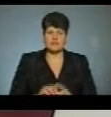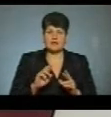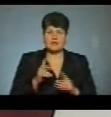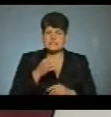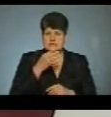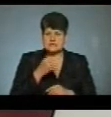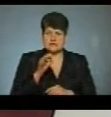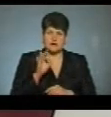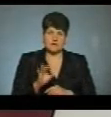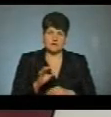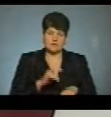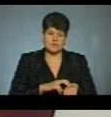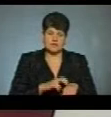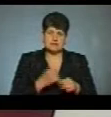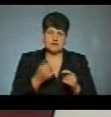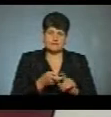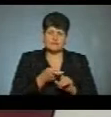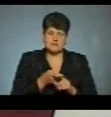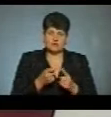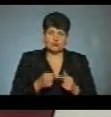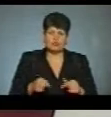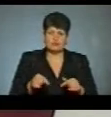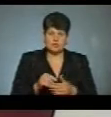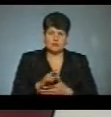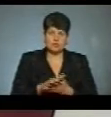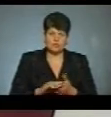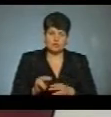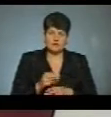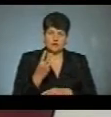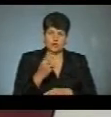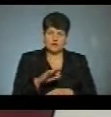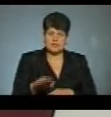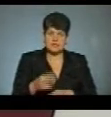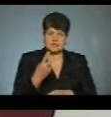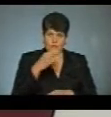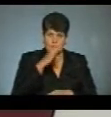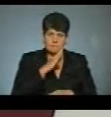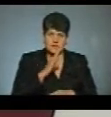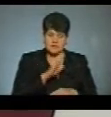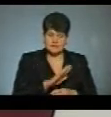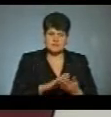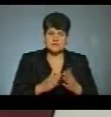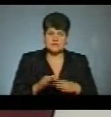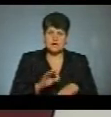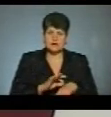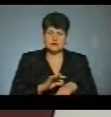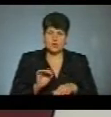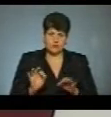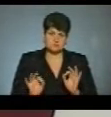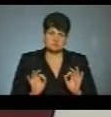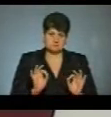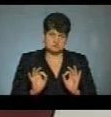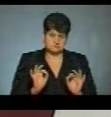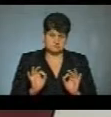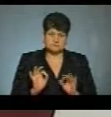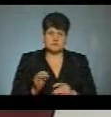Ольга Дивоняк, зараз в інфекційному відділенні від коронавірусу продовжують лікувати 3 дітей і 2 їхніх батьків. Стан хворих лікарі стабілізували, каже